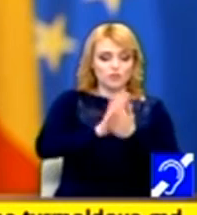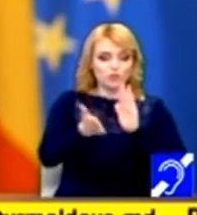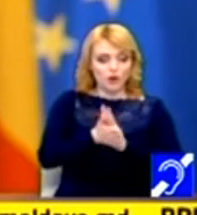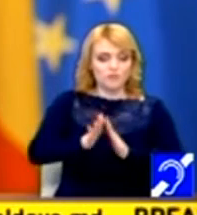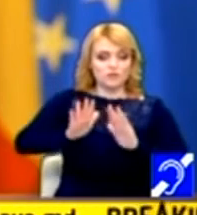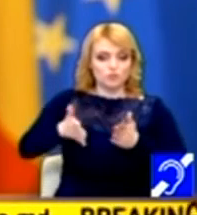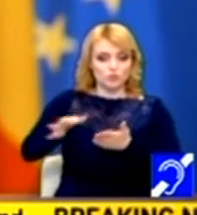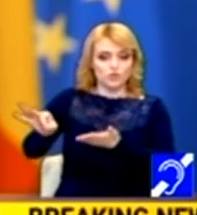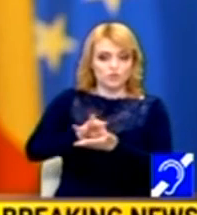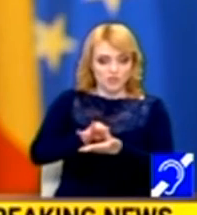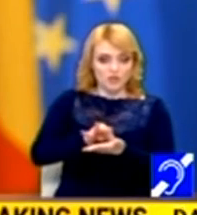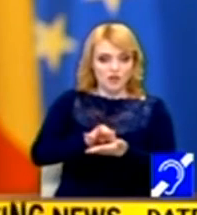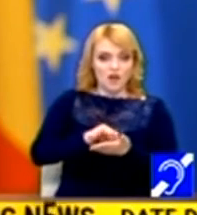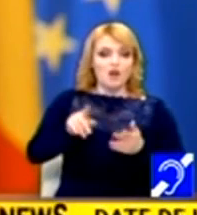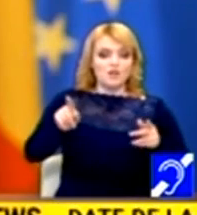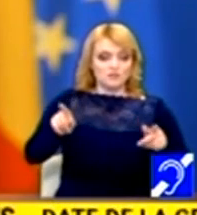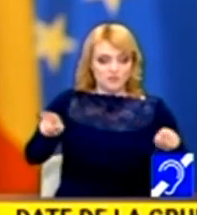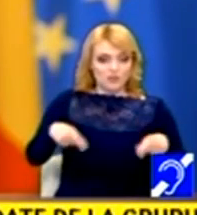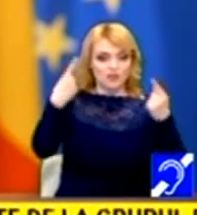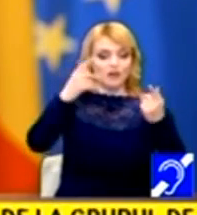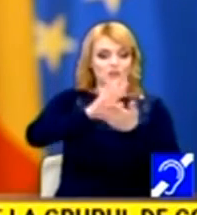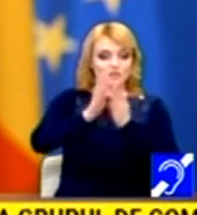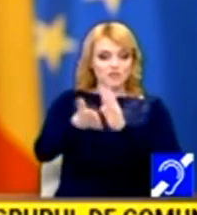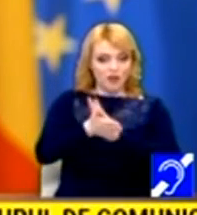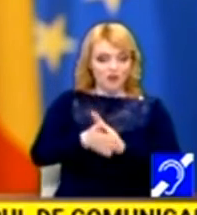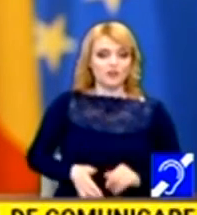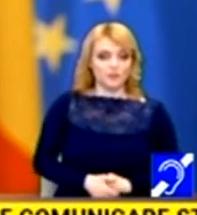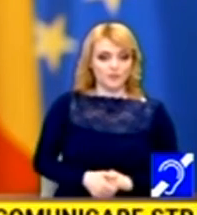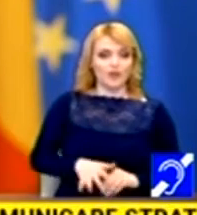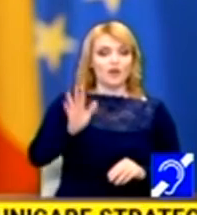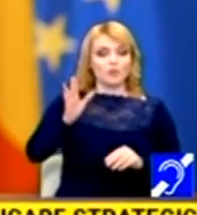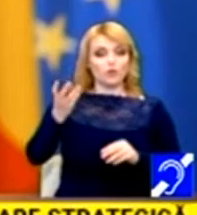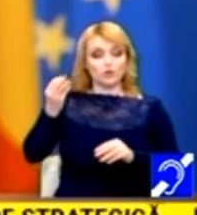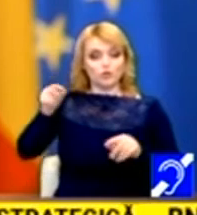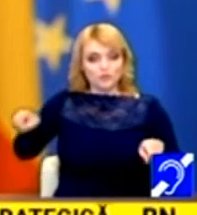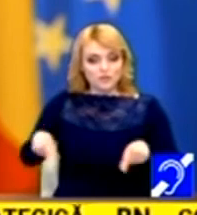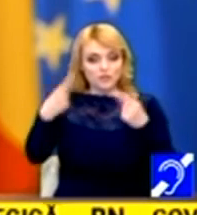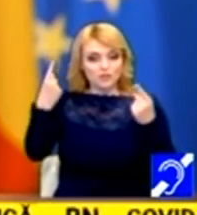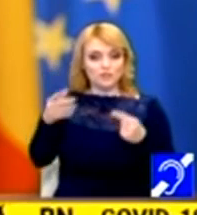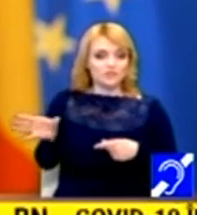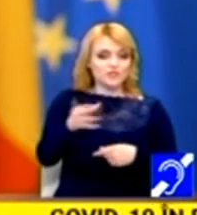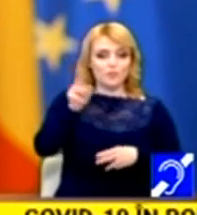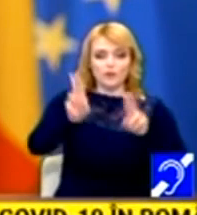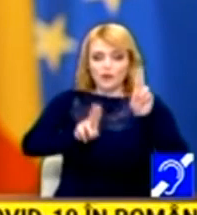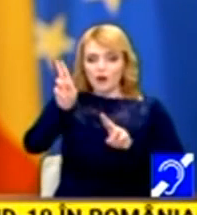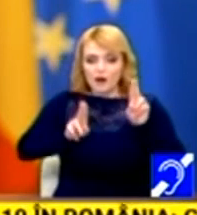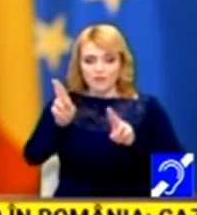de Urgență declară starea de alertă și va institui toate